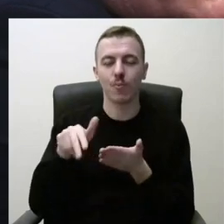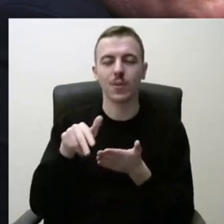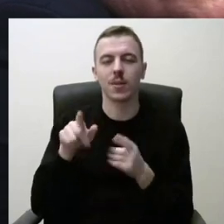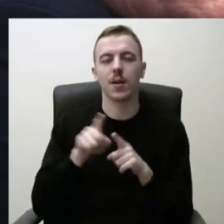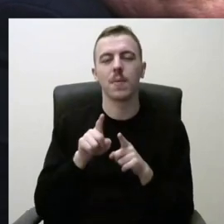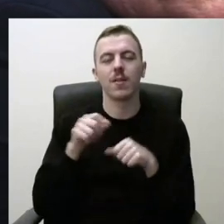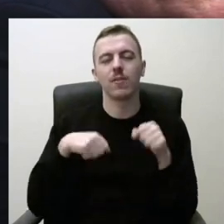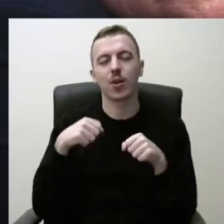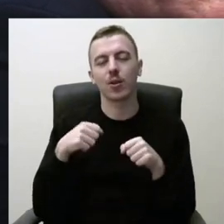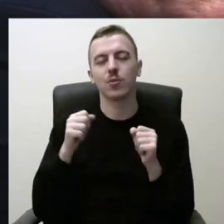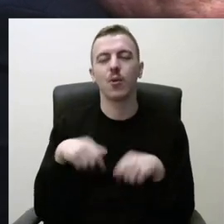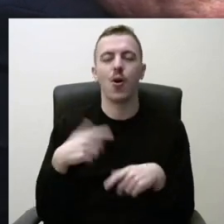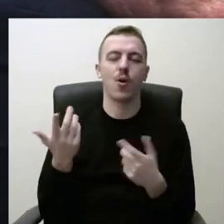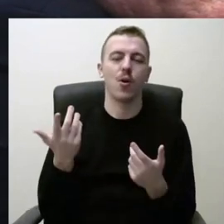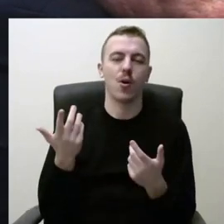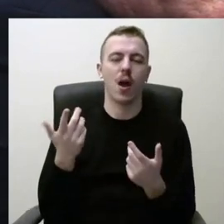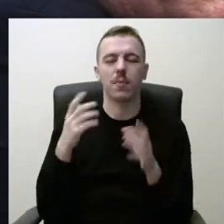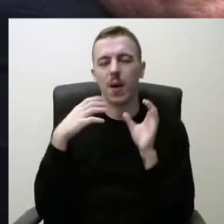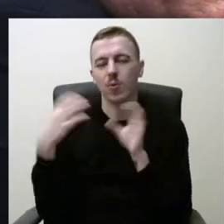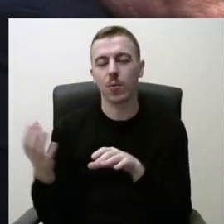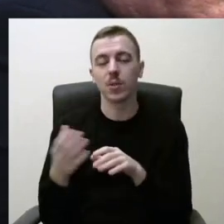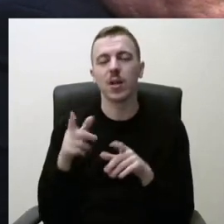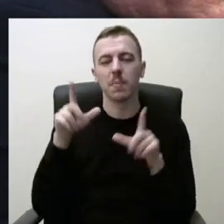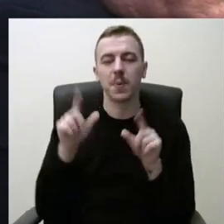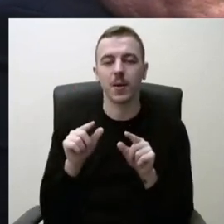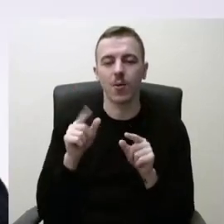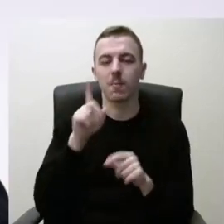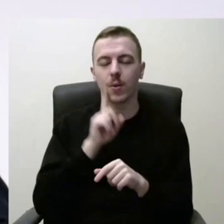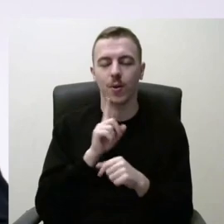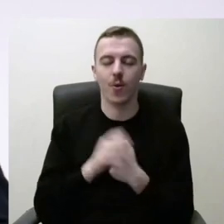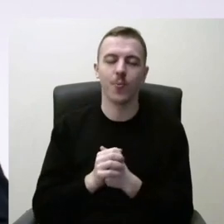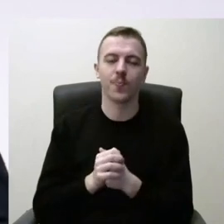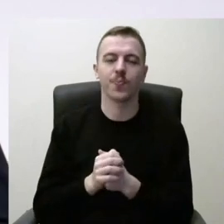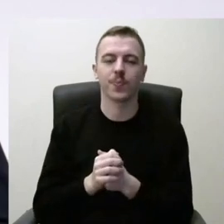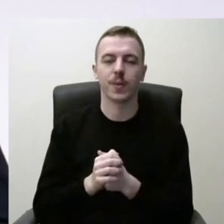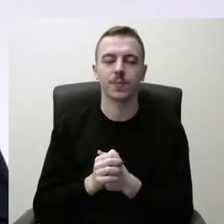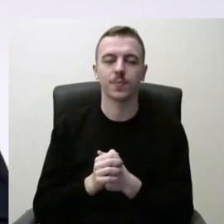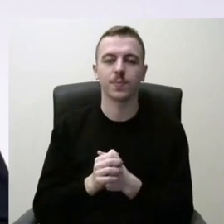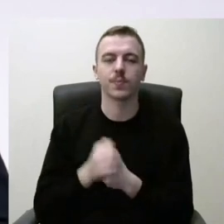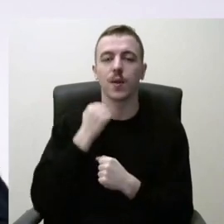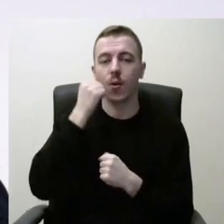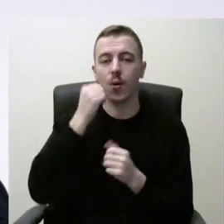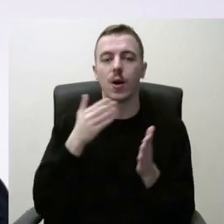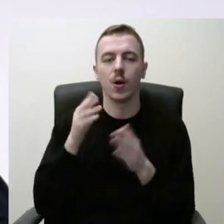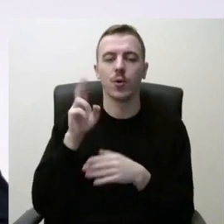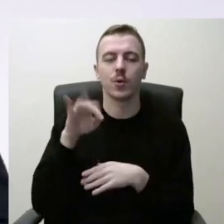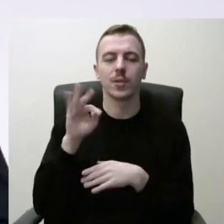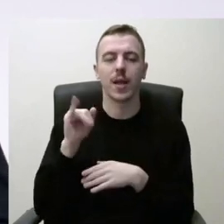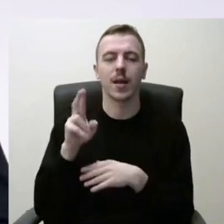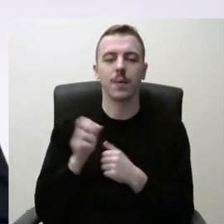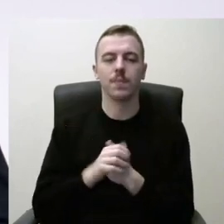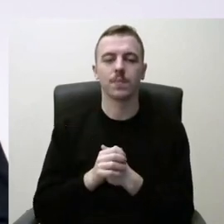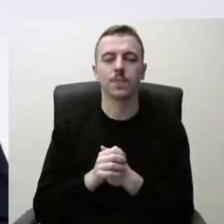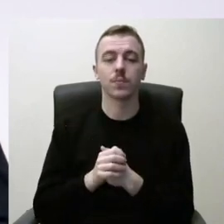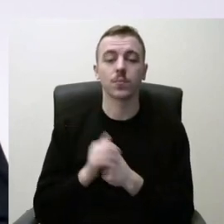dviračiu, ir kad tai būtų kuo pigiau ir patogiau. Dėkuoju. Ponas Rusteika. Žmogus